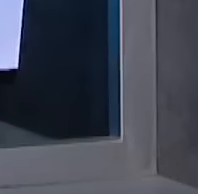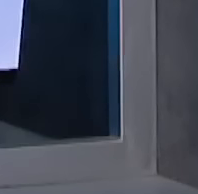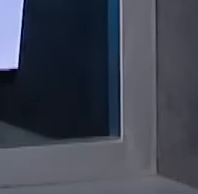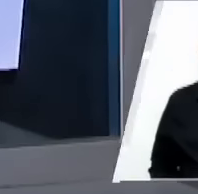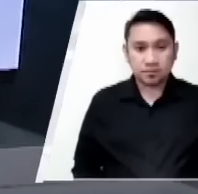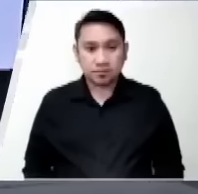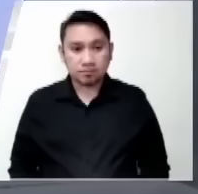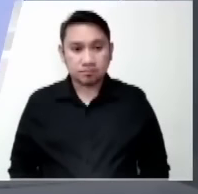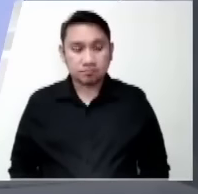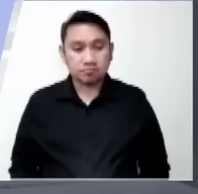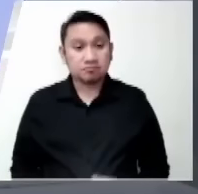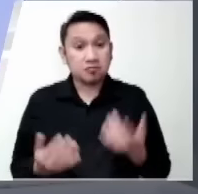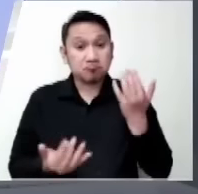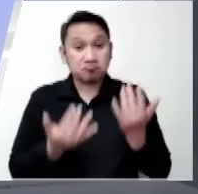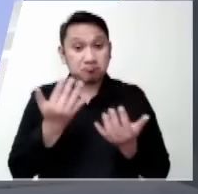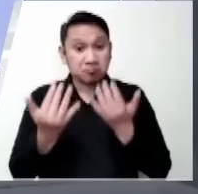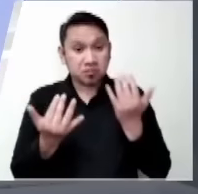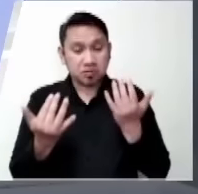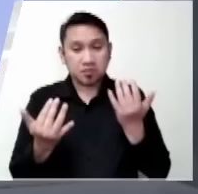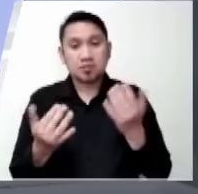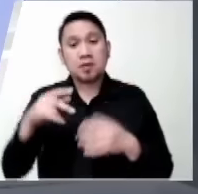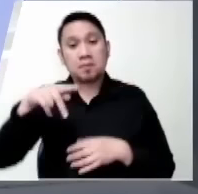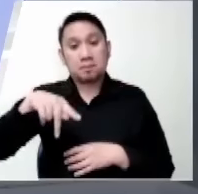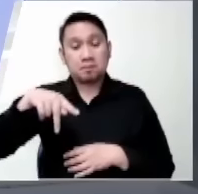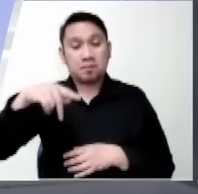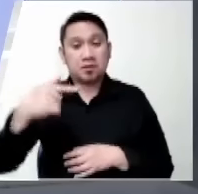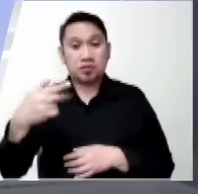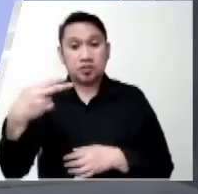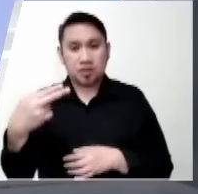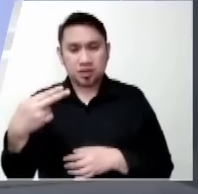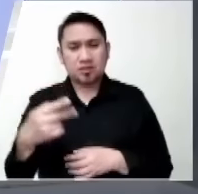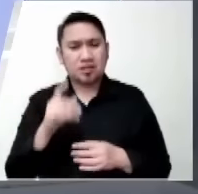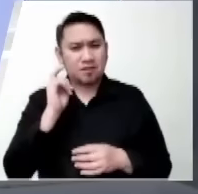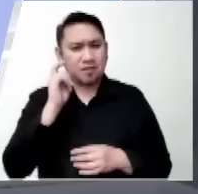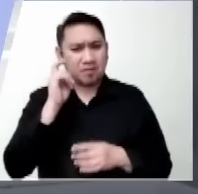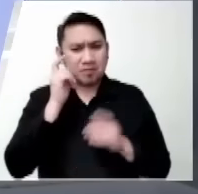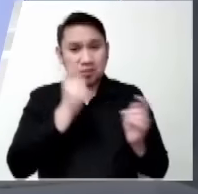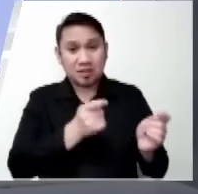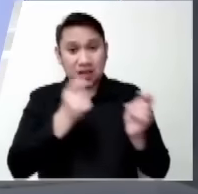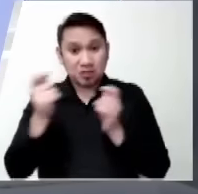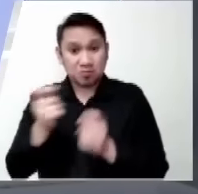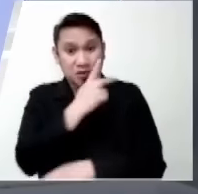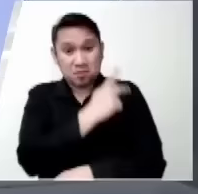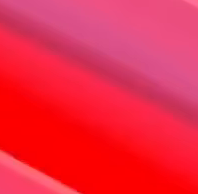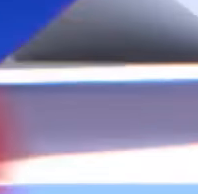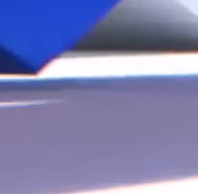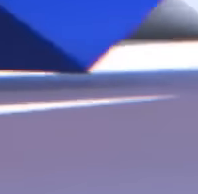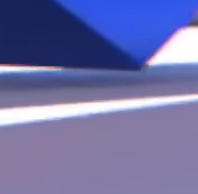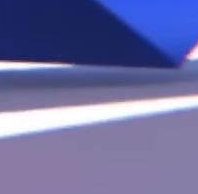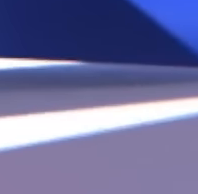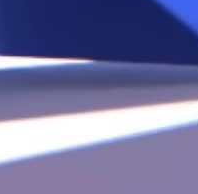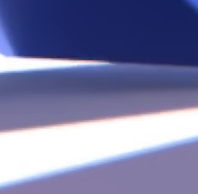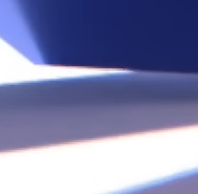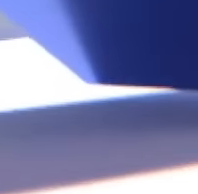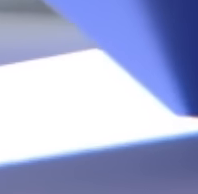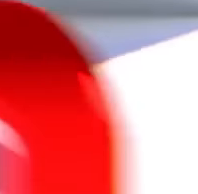Muling nagkasunog sa Philippine General Hospital, kaya dali-daling inilikas ang ilang pasyente. Narito ang aking pagtuto.